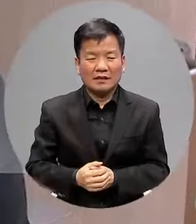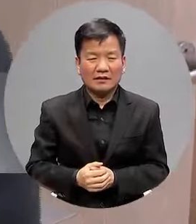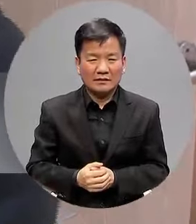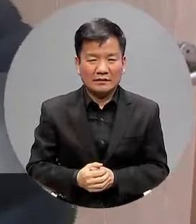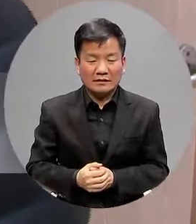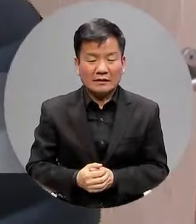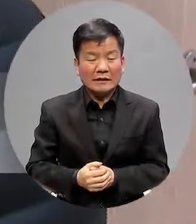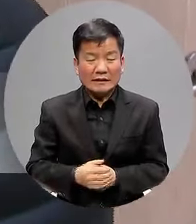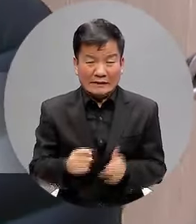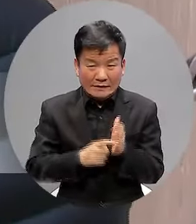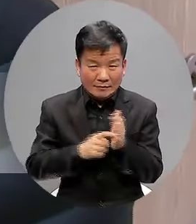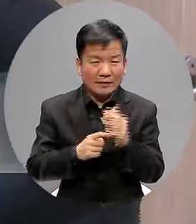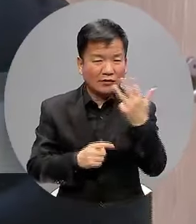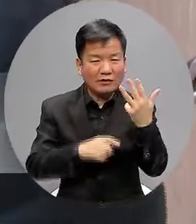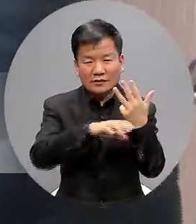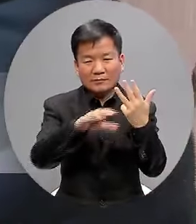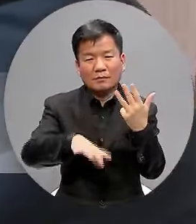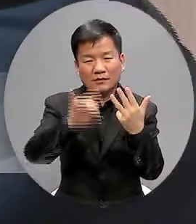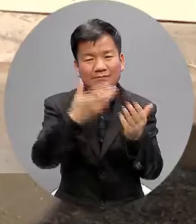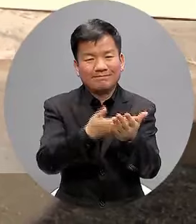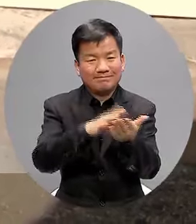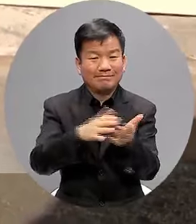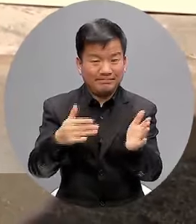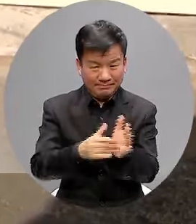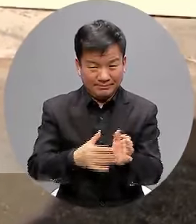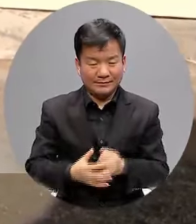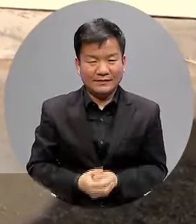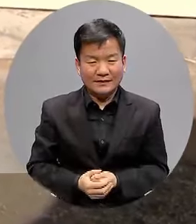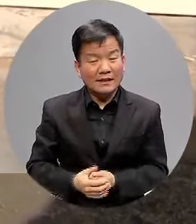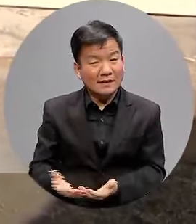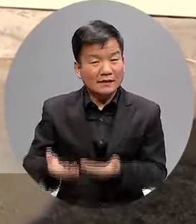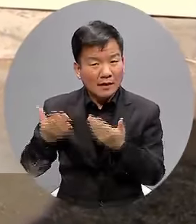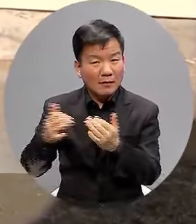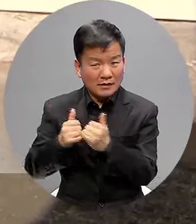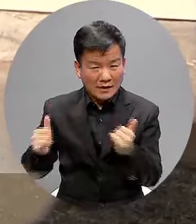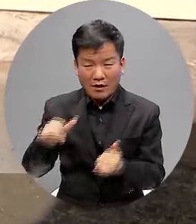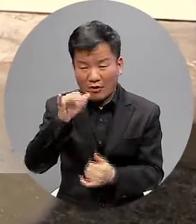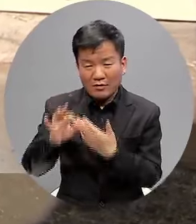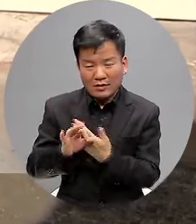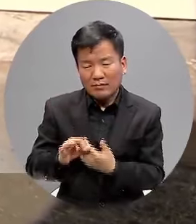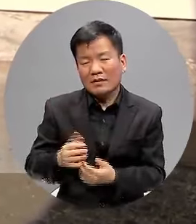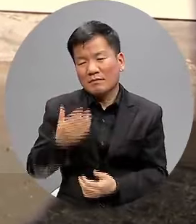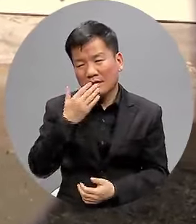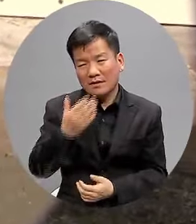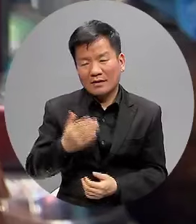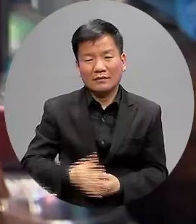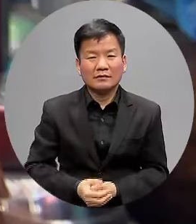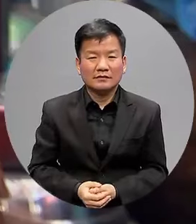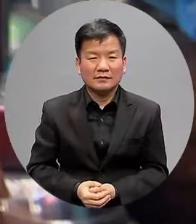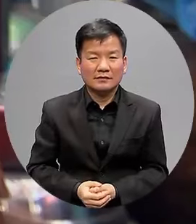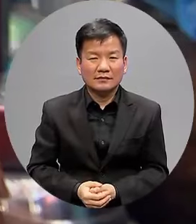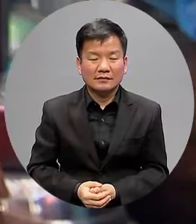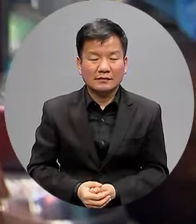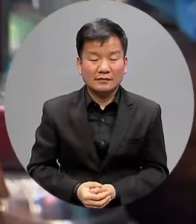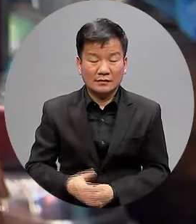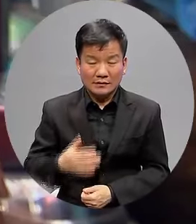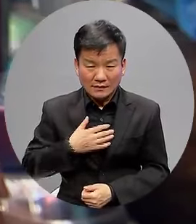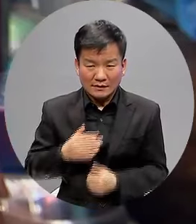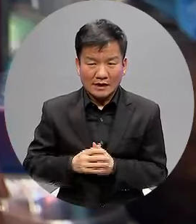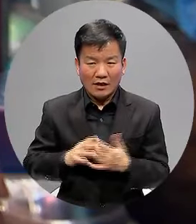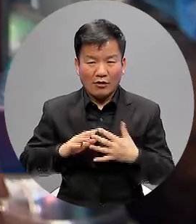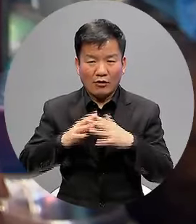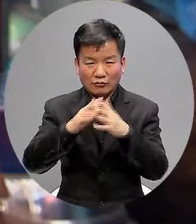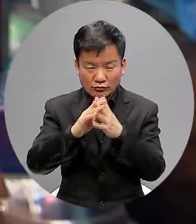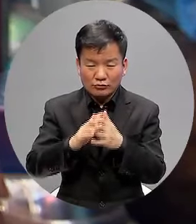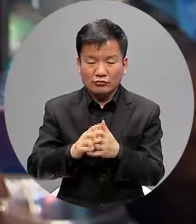사정이 급한 8가구만 대상입니다. 그나마 자원봉사가 있어 가능했습니다. 저희가 건축 분야,